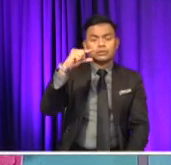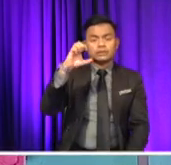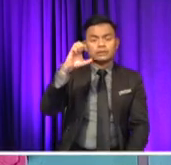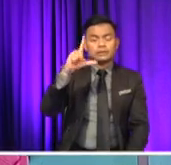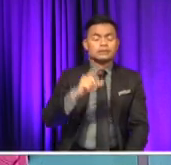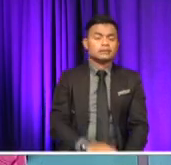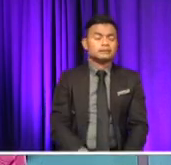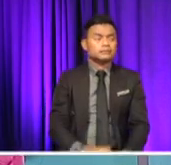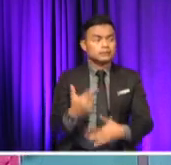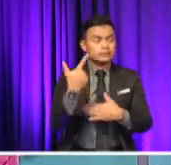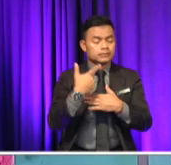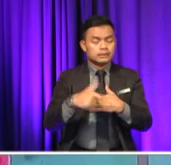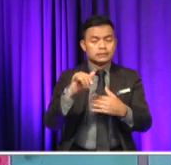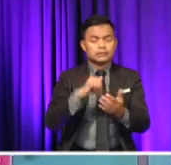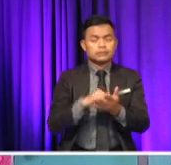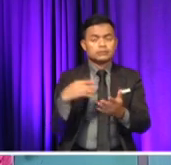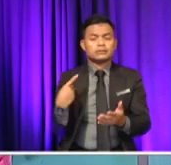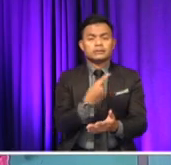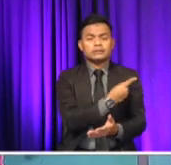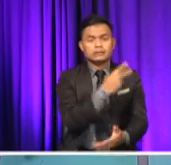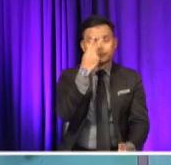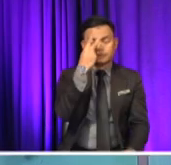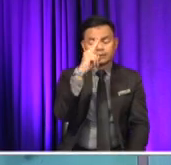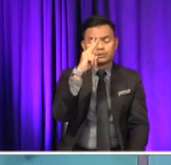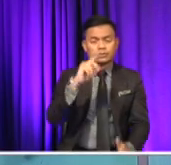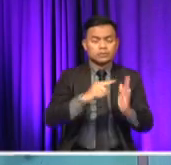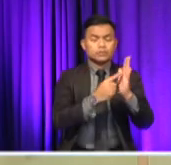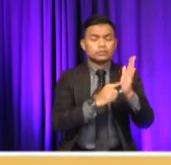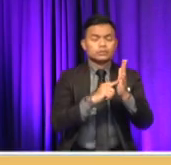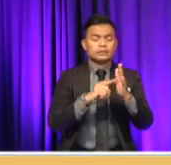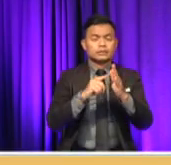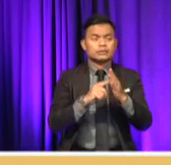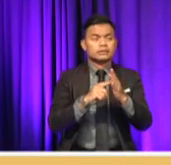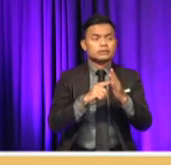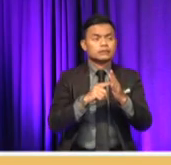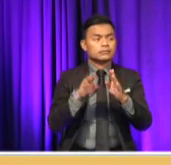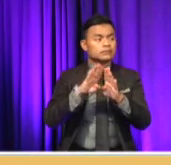tengok Swiss tekan bawang putih